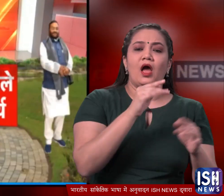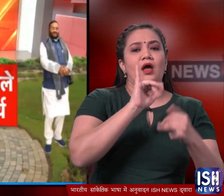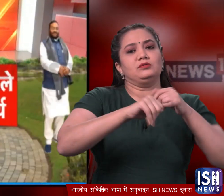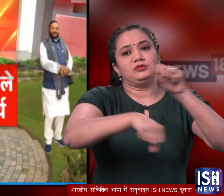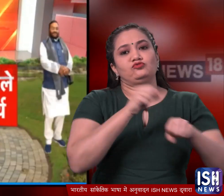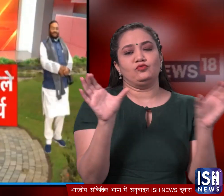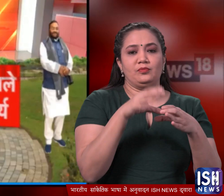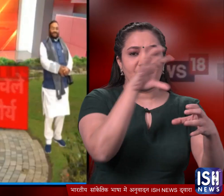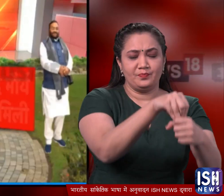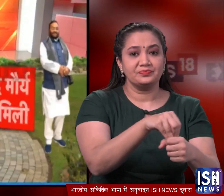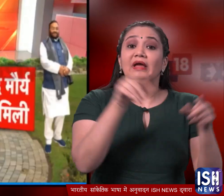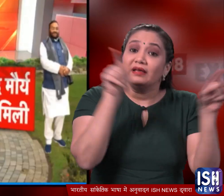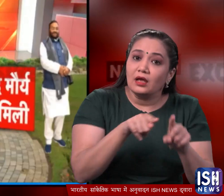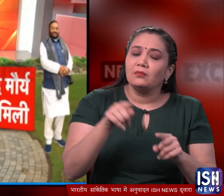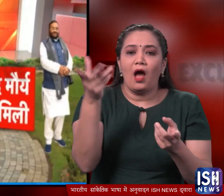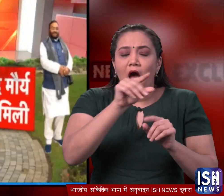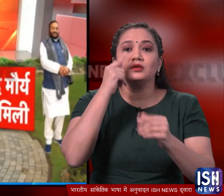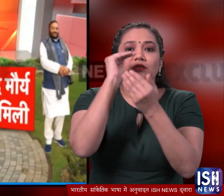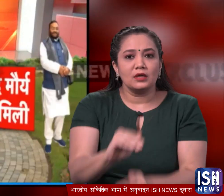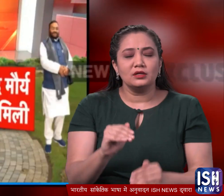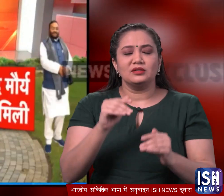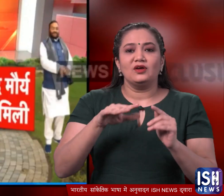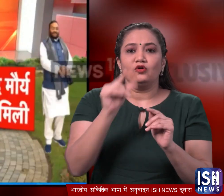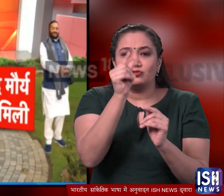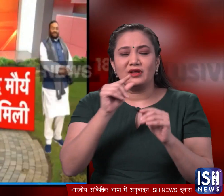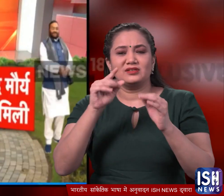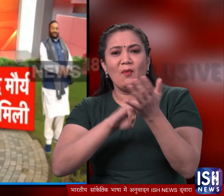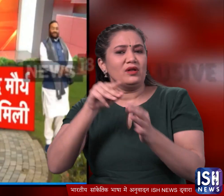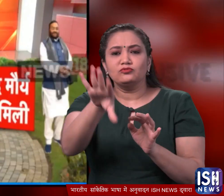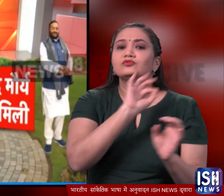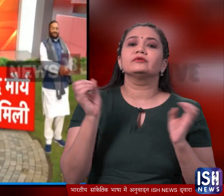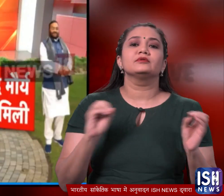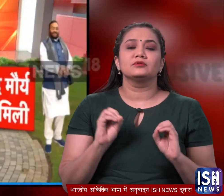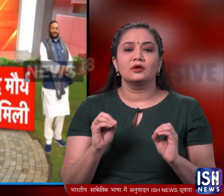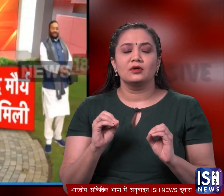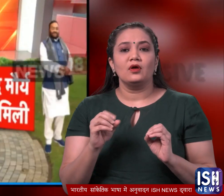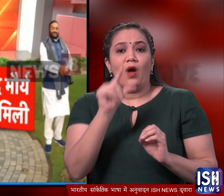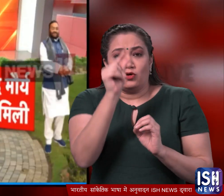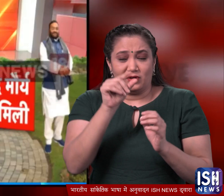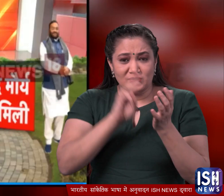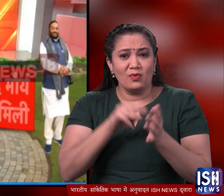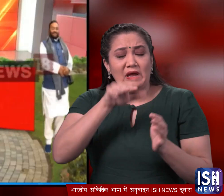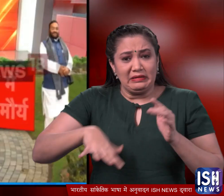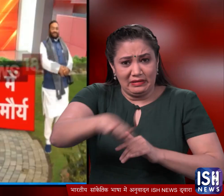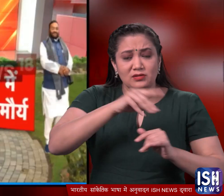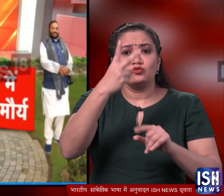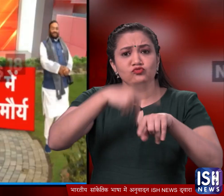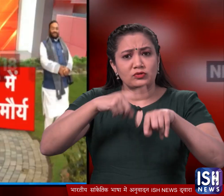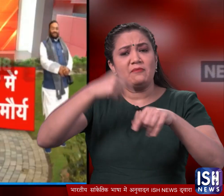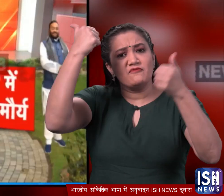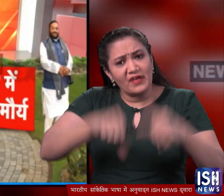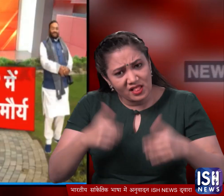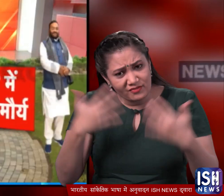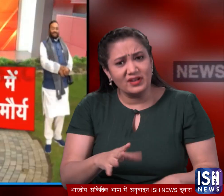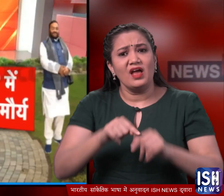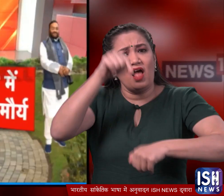चले गए। लेकिन समाजवादी पार्टी ने भी स्वामी प्रसाद मौर्य के बेटे उत्कृष्ट मौर्य को उम्मीदवार नहीं बनाया, क्योंकि उत्कृष्ट मौर्य इसी सीट से 2